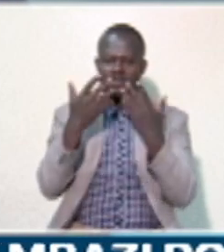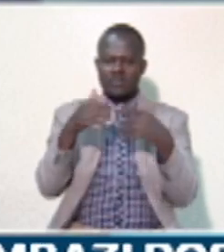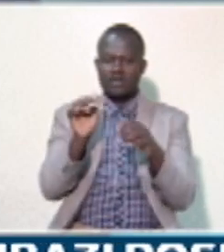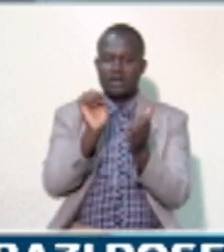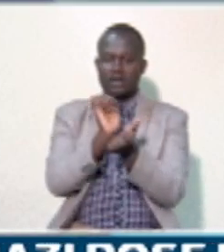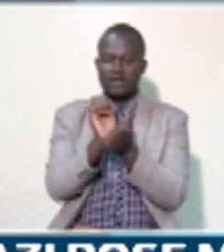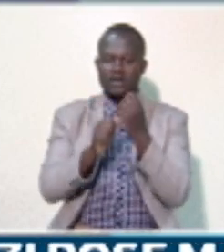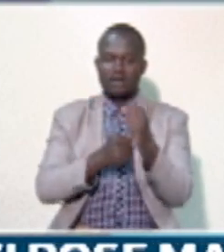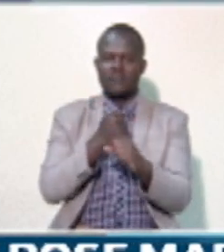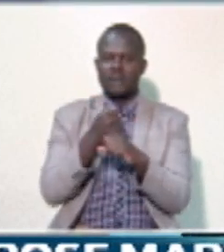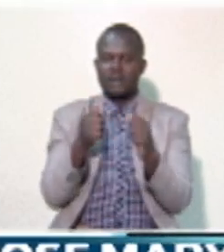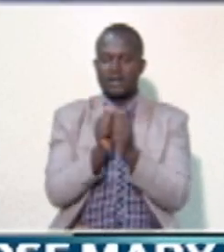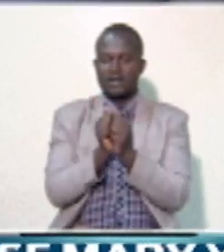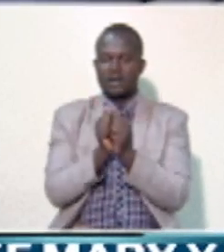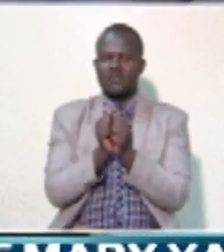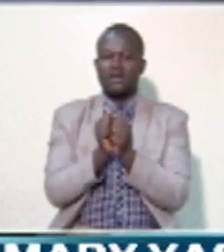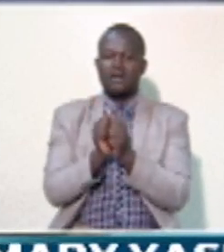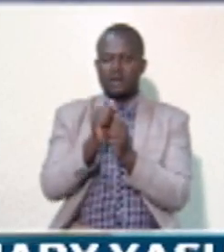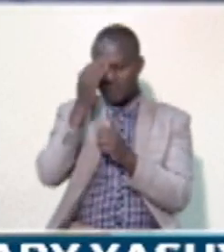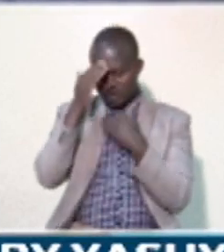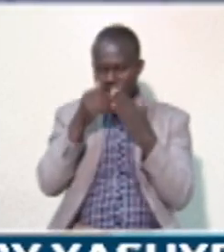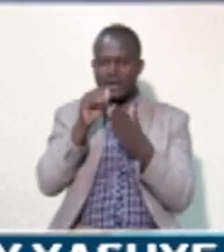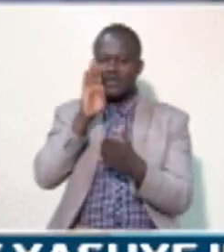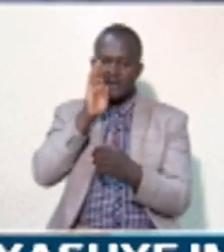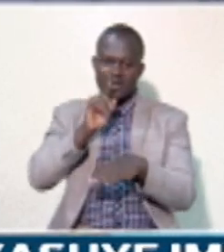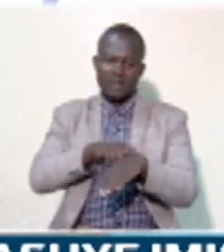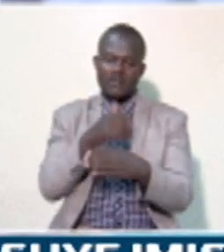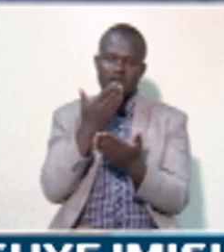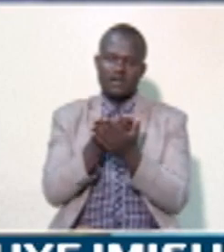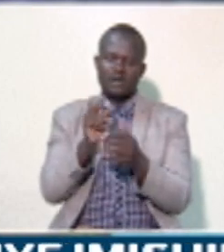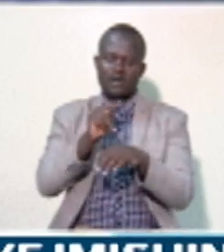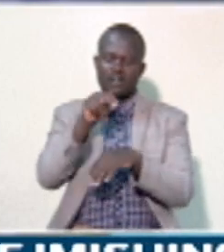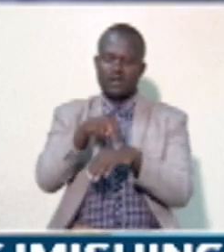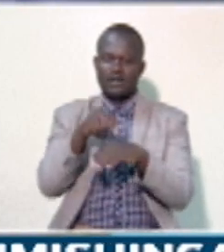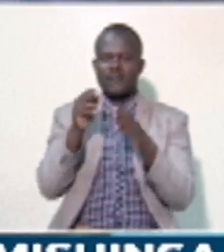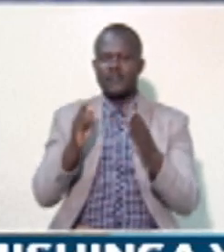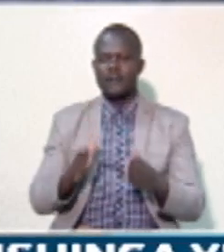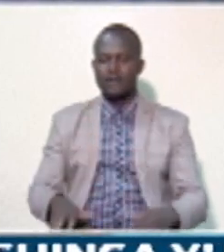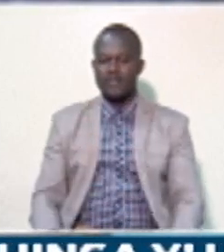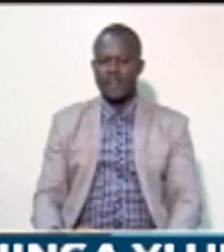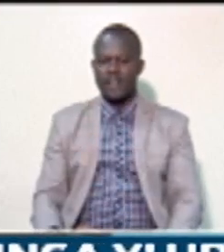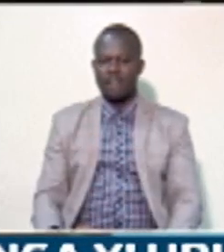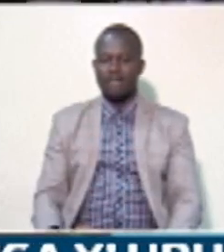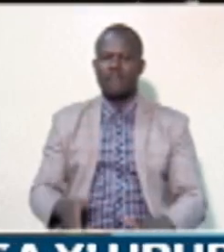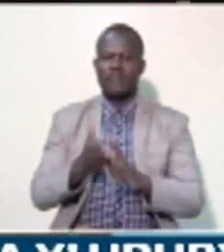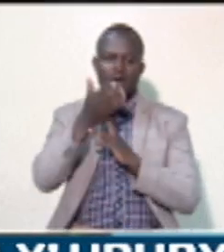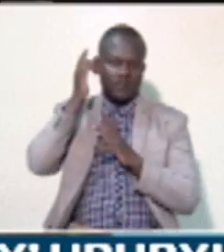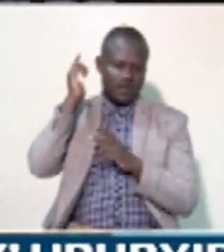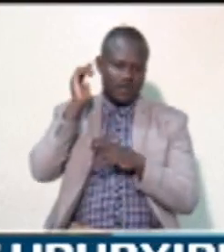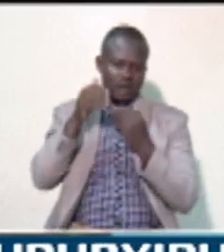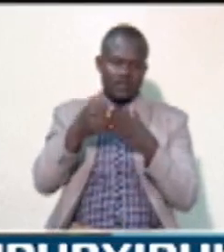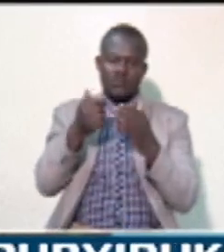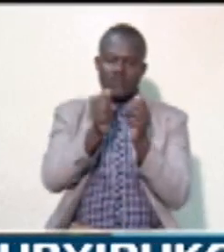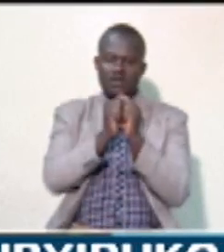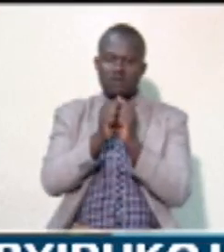igihano cy'imyaka 10 yari yarakatiwe n'urukiko kubera kubeshya igihe yakaga ubwenegihugu. Ku murongo wa telefone turi